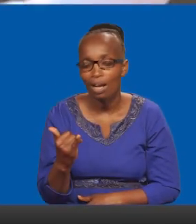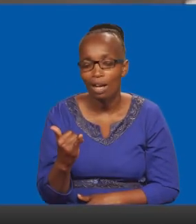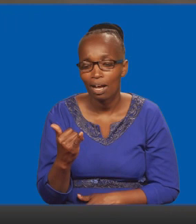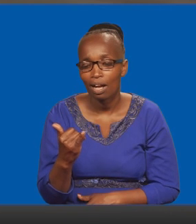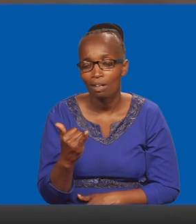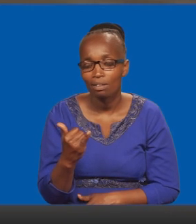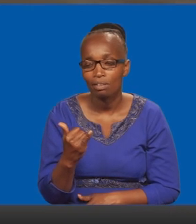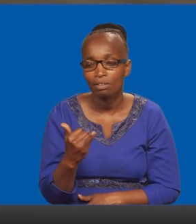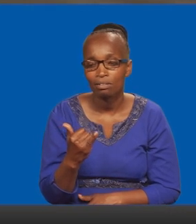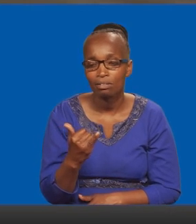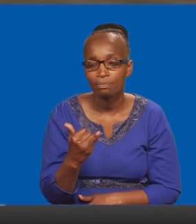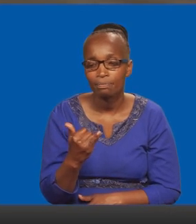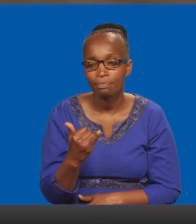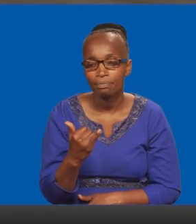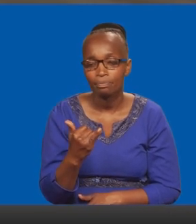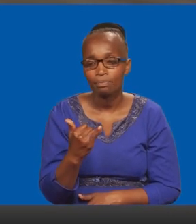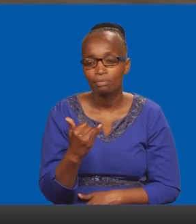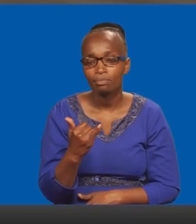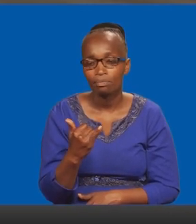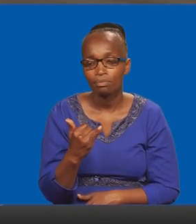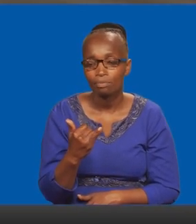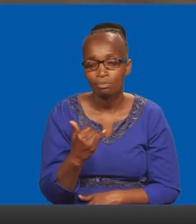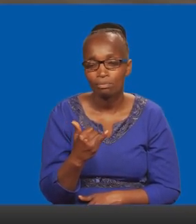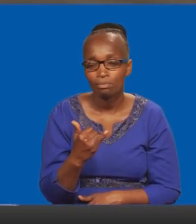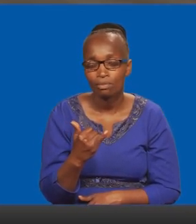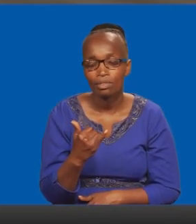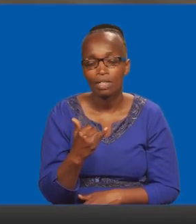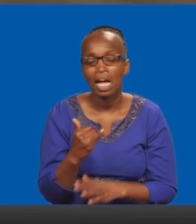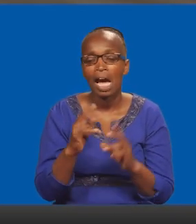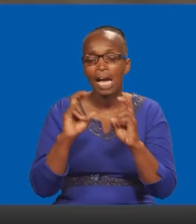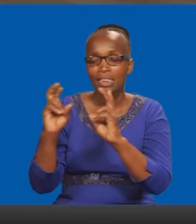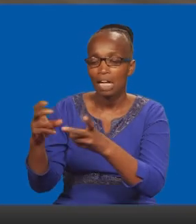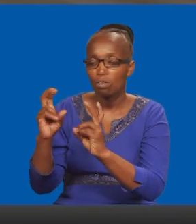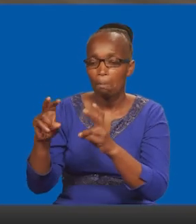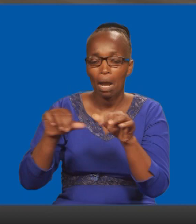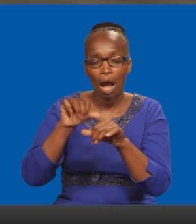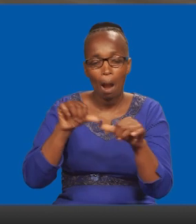mtu ya kuwasaidia, wasaidiwe na serikali? Pia hao ni Wakenya.